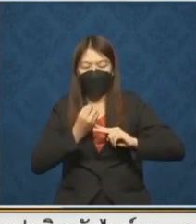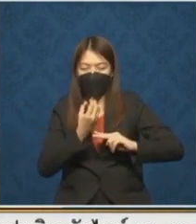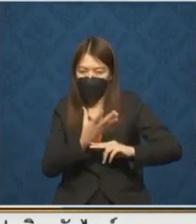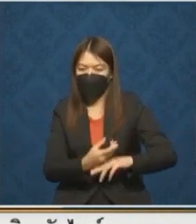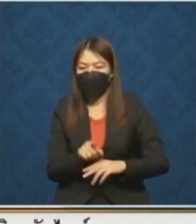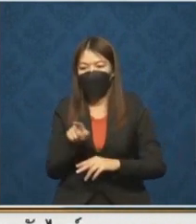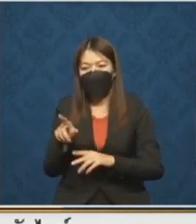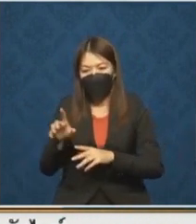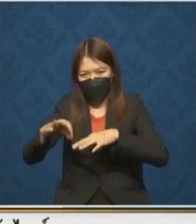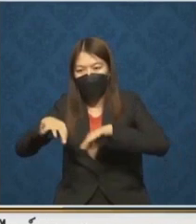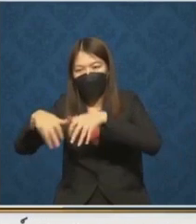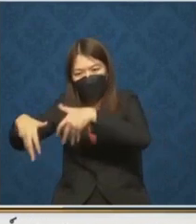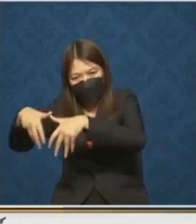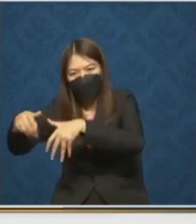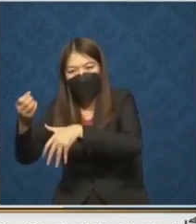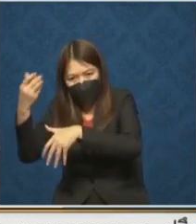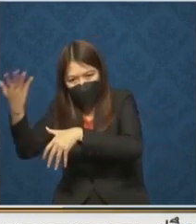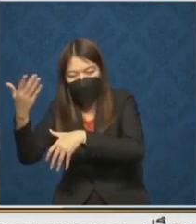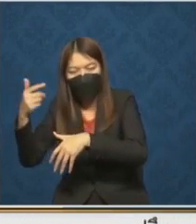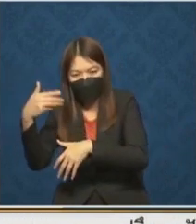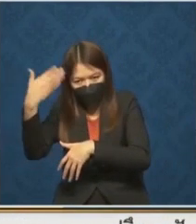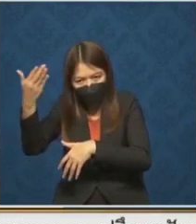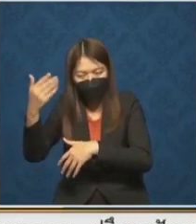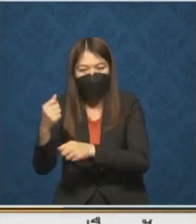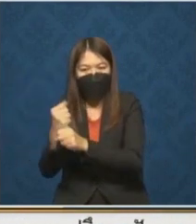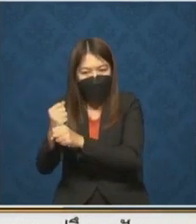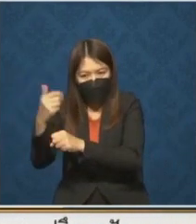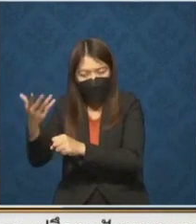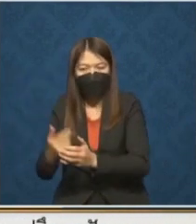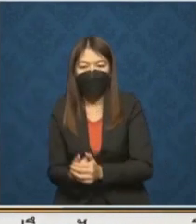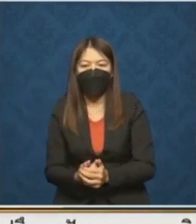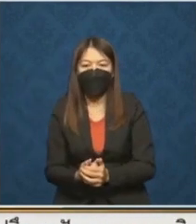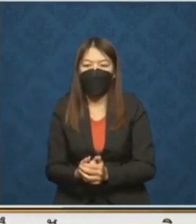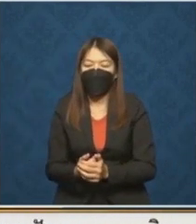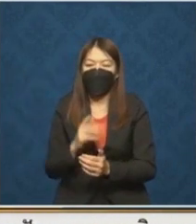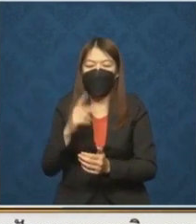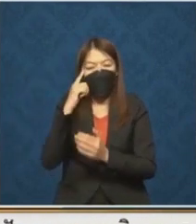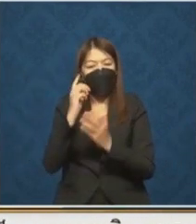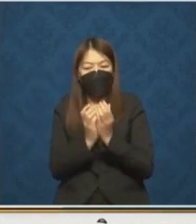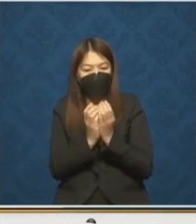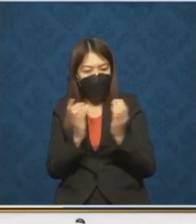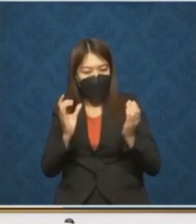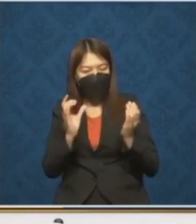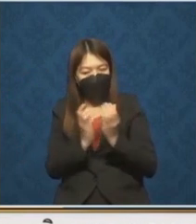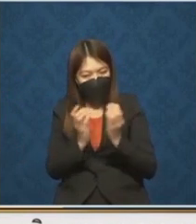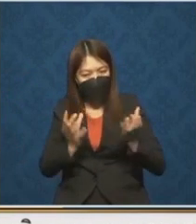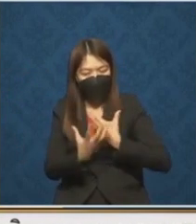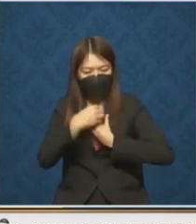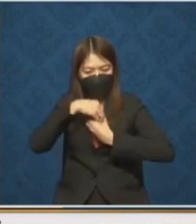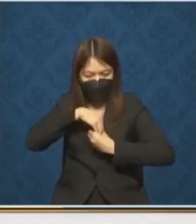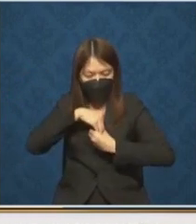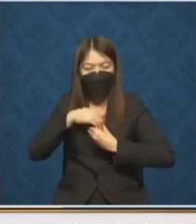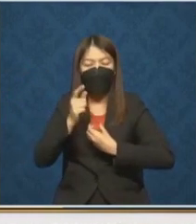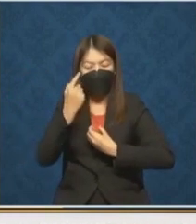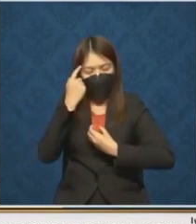ระบบอุปธรรมและระบบคุณธรรมผมคิวระบบคุธรมต้องมีการตัดสนใจฟ้